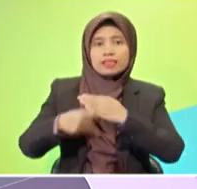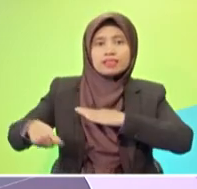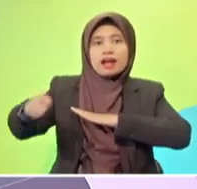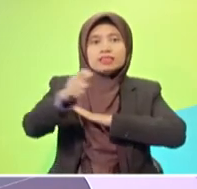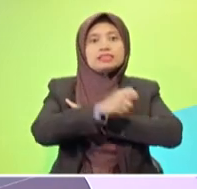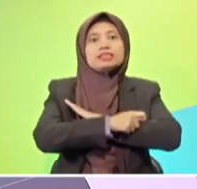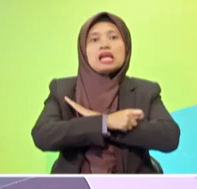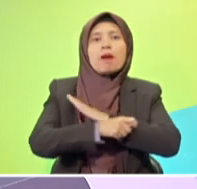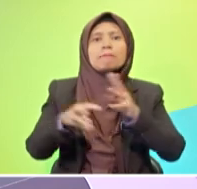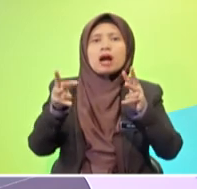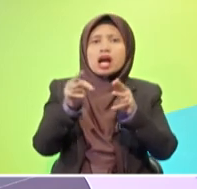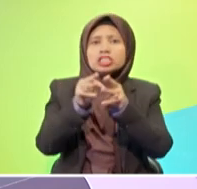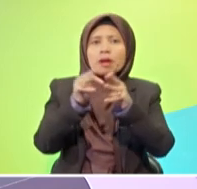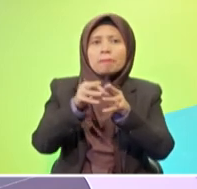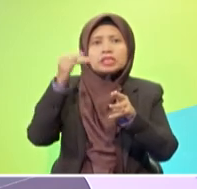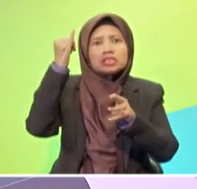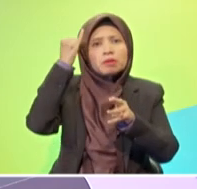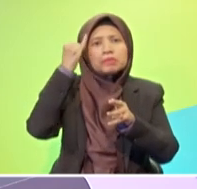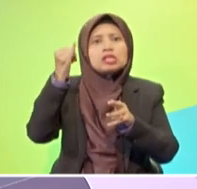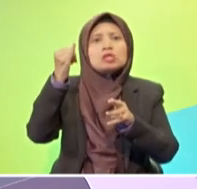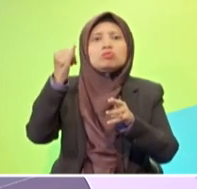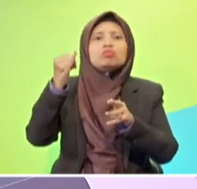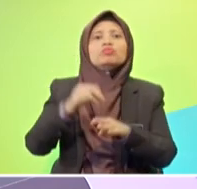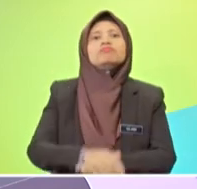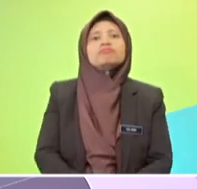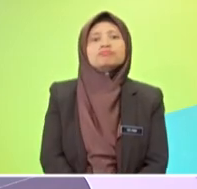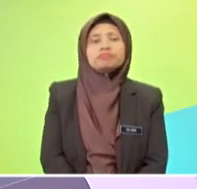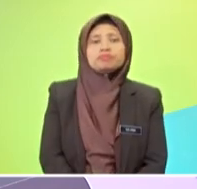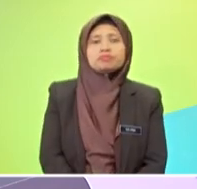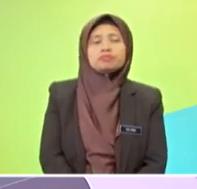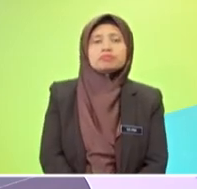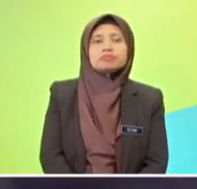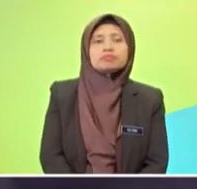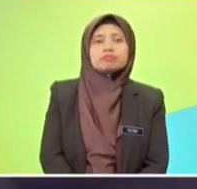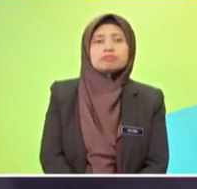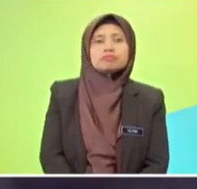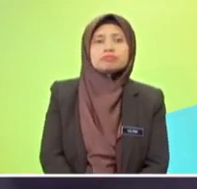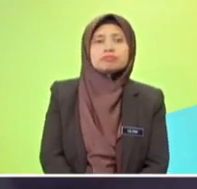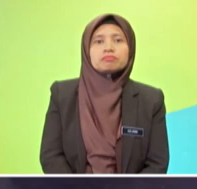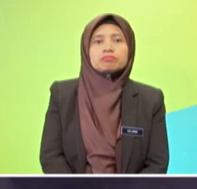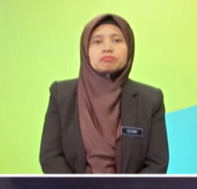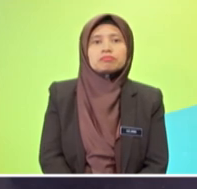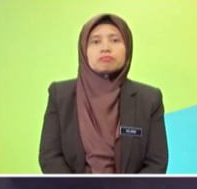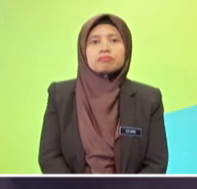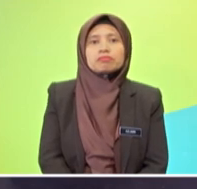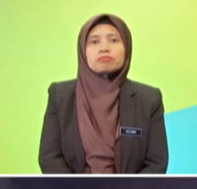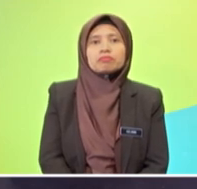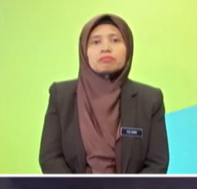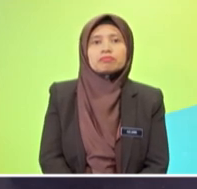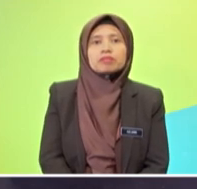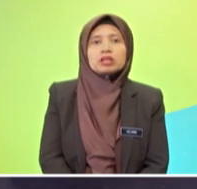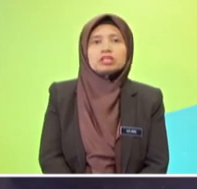aneka ilmu yang perlu dipupuk di dalam kalbu ah itulah dia Ayah yang memberikan rangsangan untuk terus